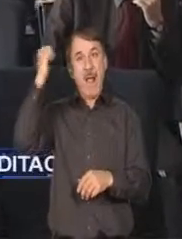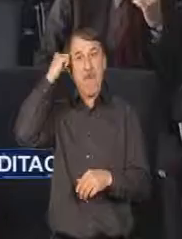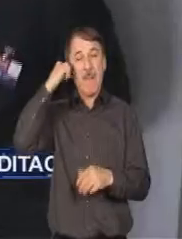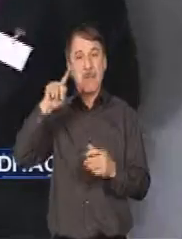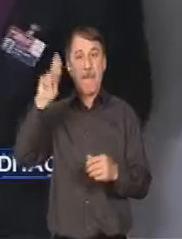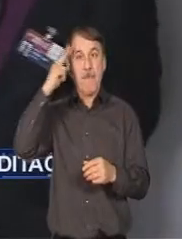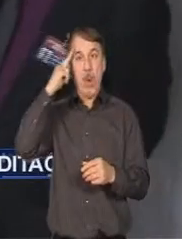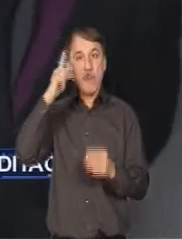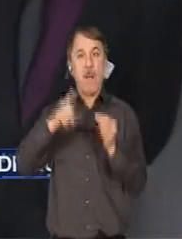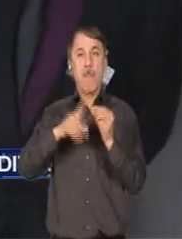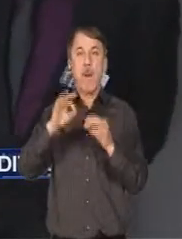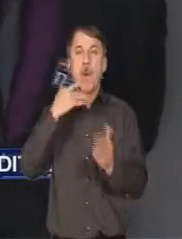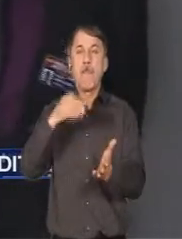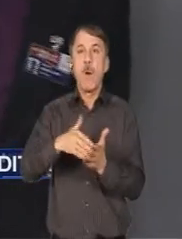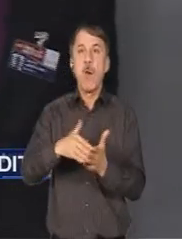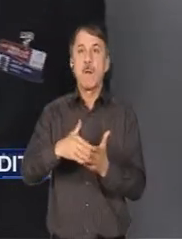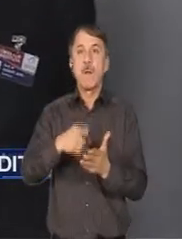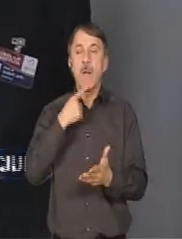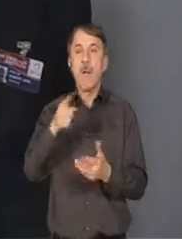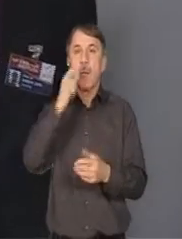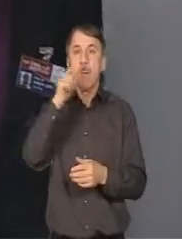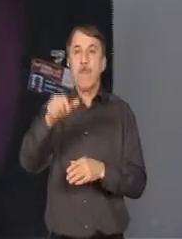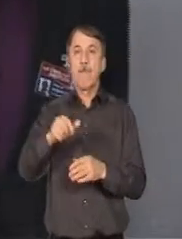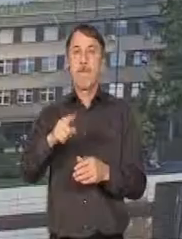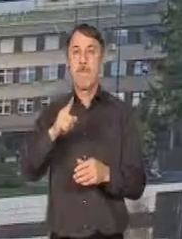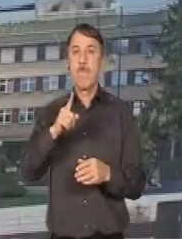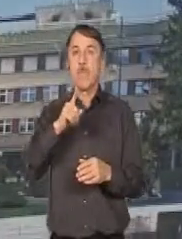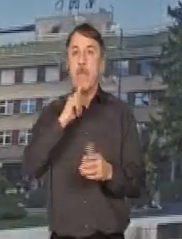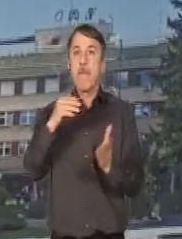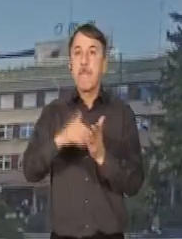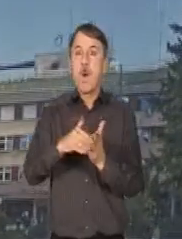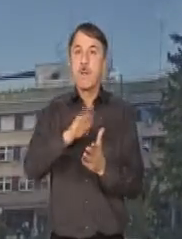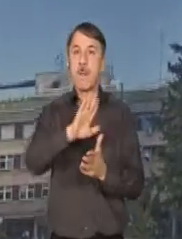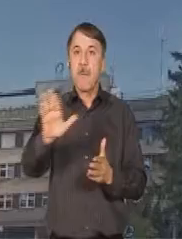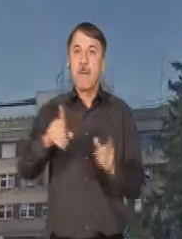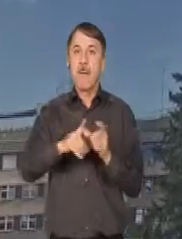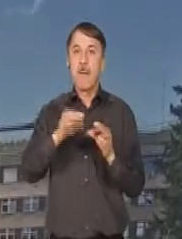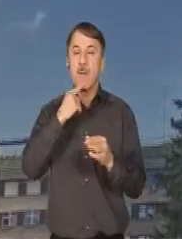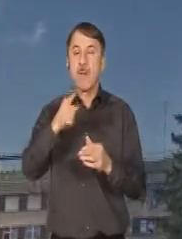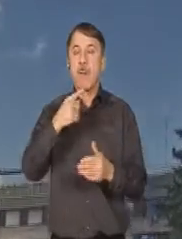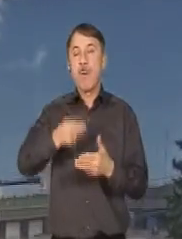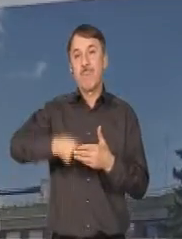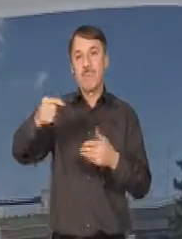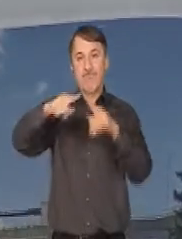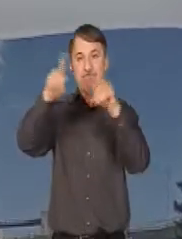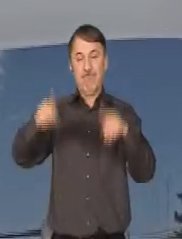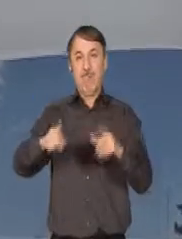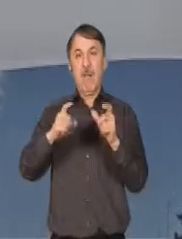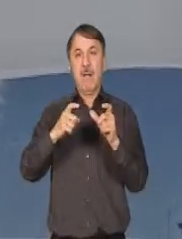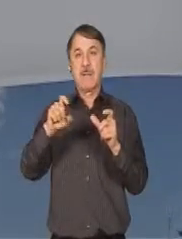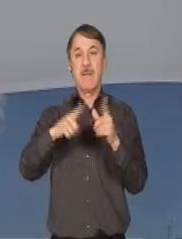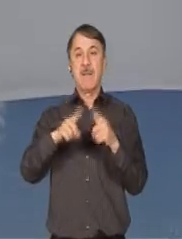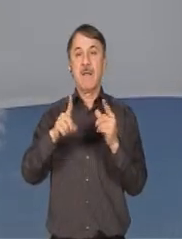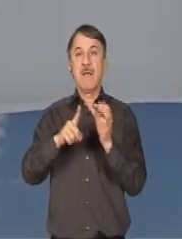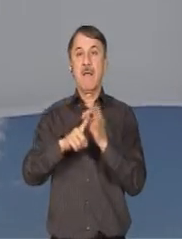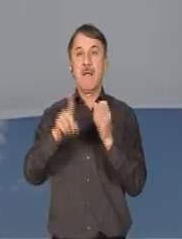Sremskoj Kamenici dobio je sertifikat o akreditaciji na 7 godina, a kao prvi potreban uslov za dobijanje sertifikata ističe se da